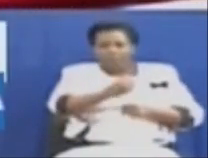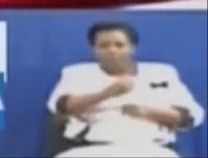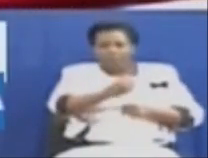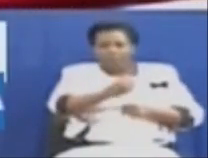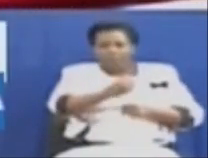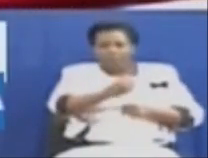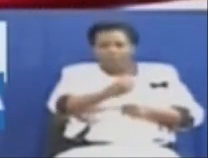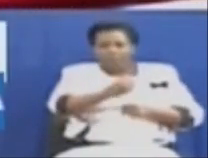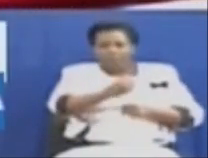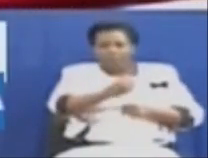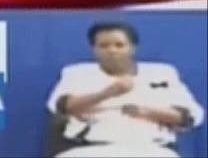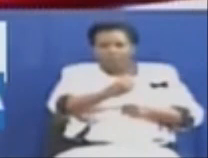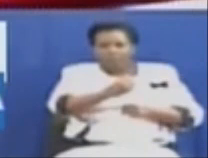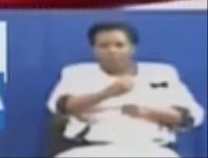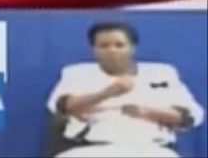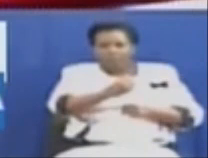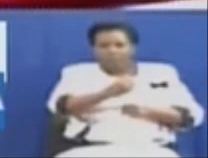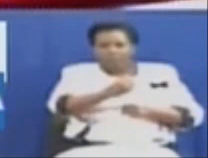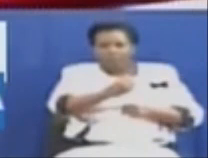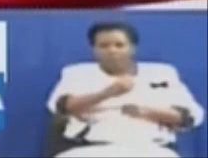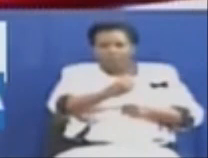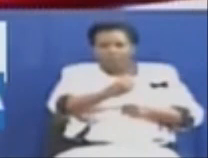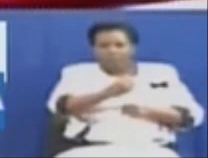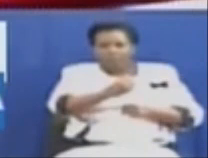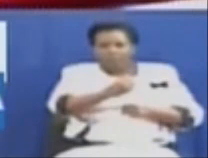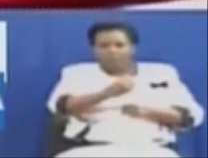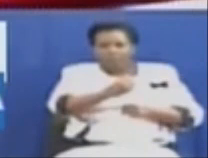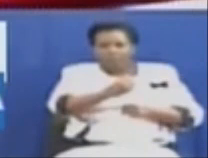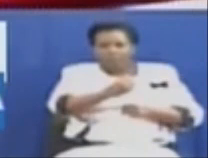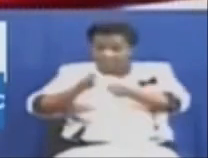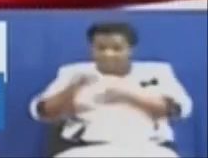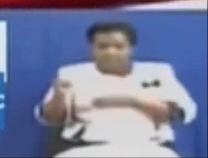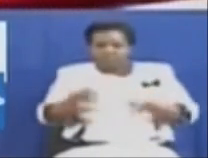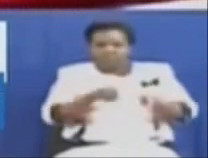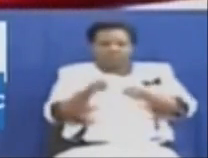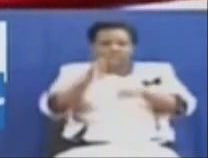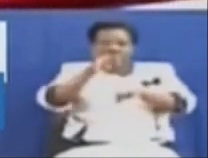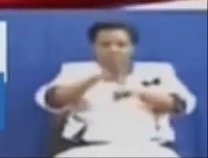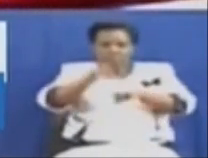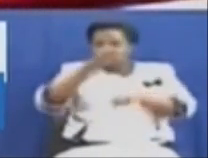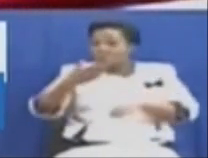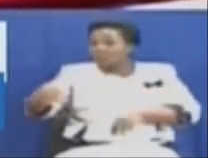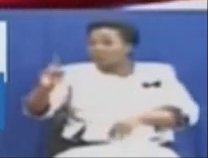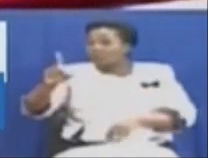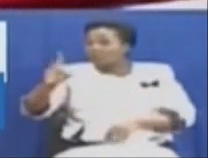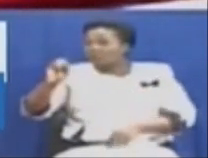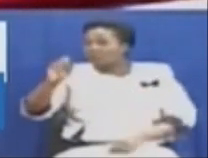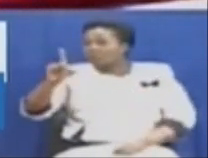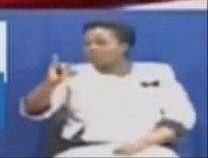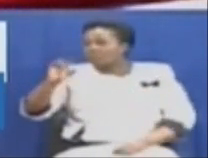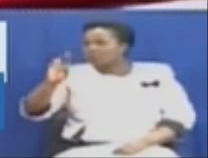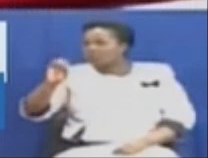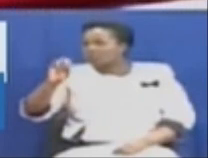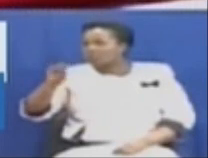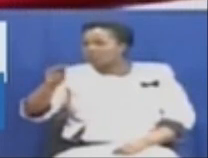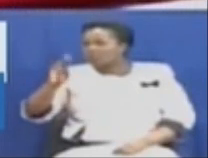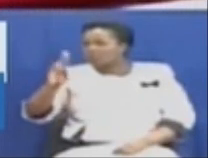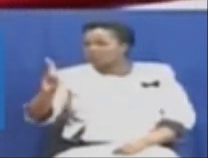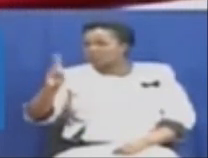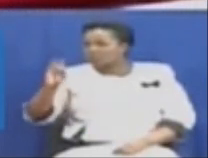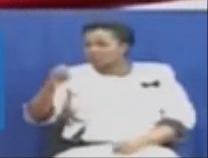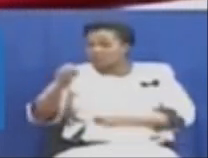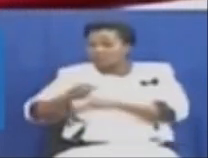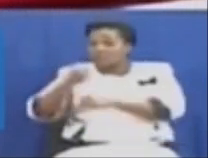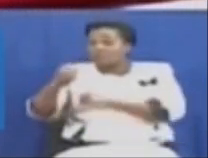Rais TAMISEMI, naomba kujibu swali la Mheshimiwa Julius Kalangalaiza, mbunge wa Monduli, lenye sehemu A, B na C